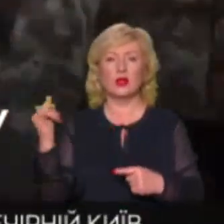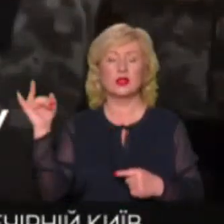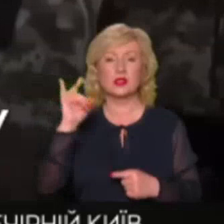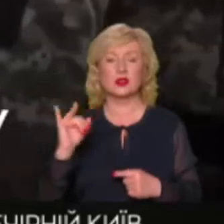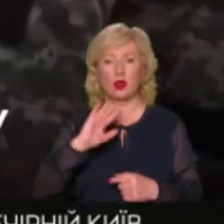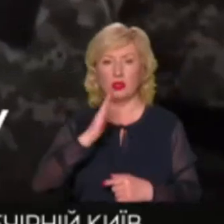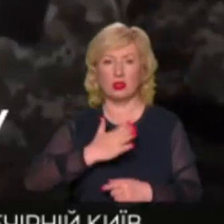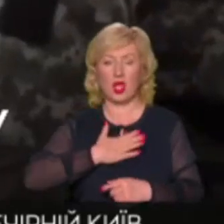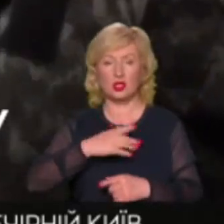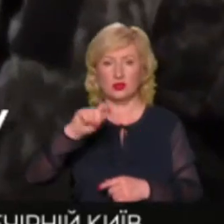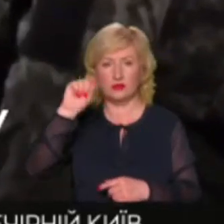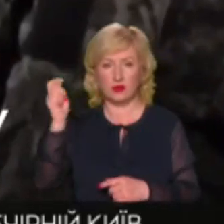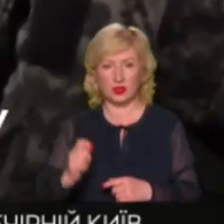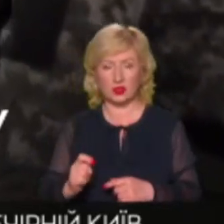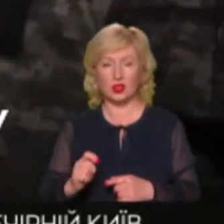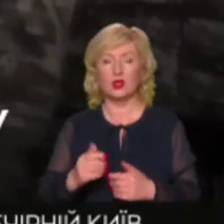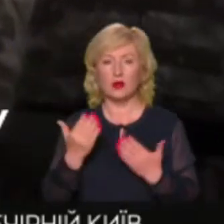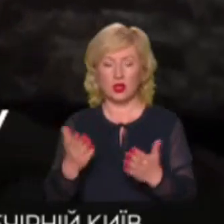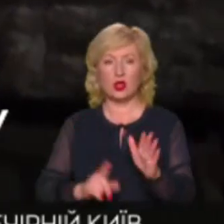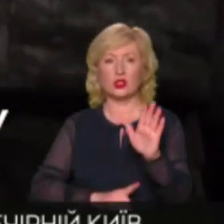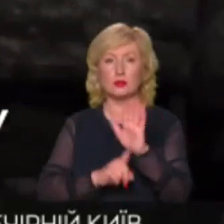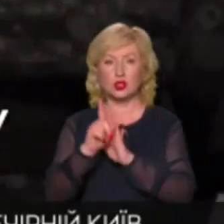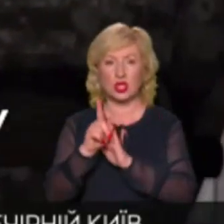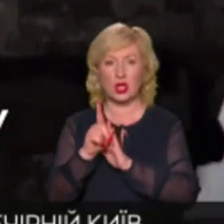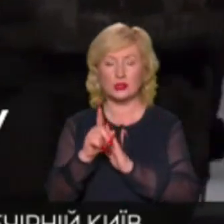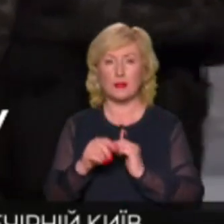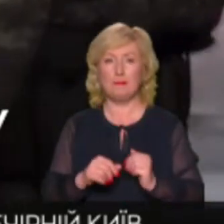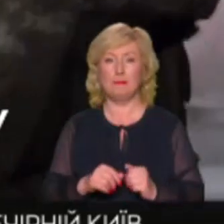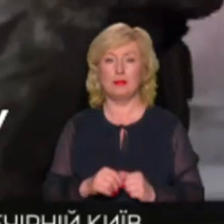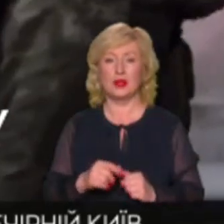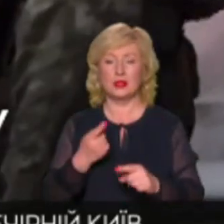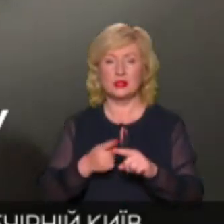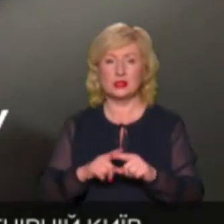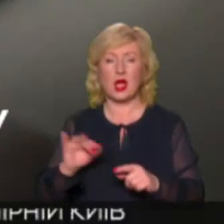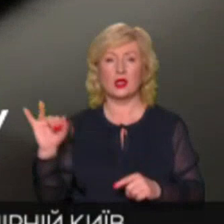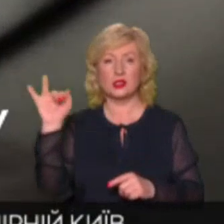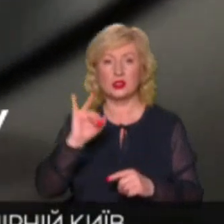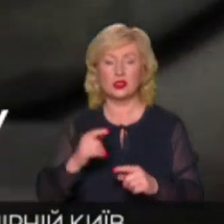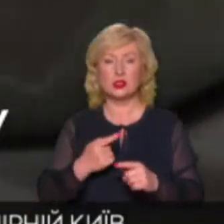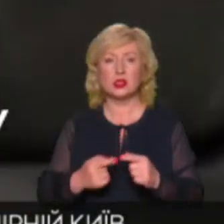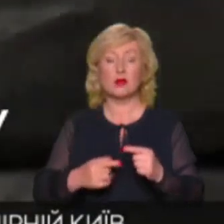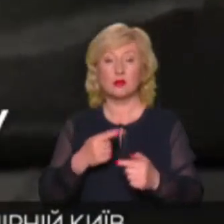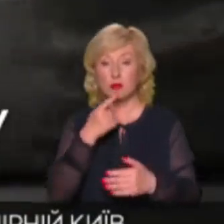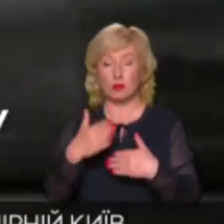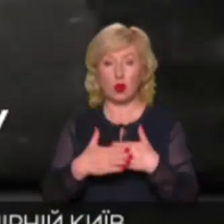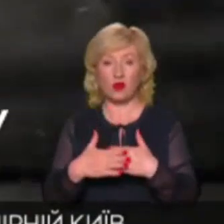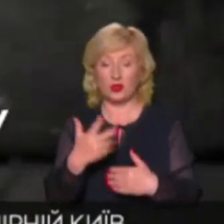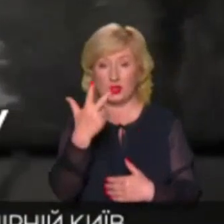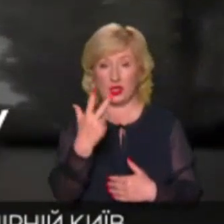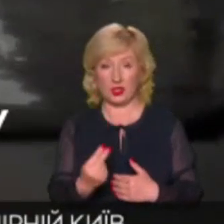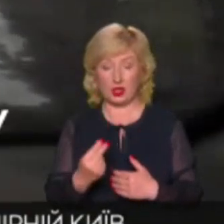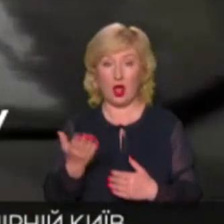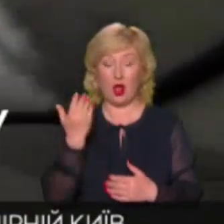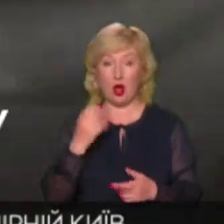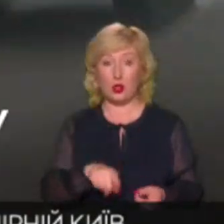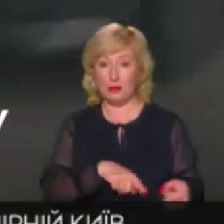війни, і вона розпочалася, ця сторінка, буквально 3 дні тому, коли ви перейшли